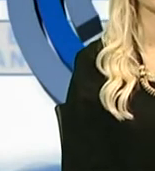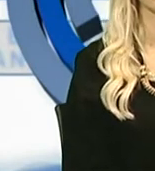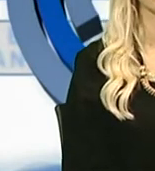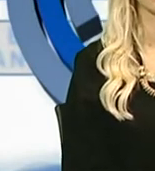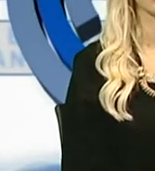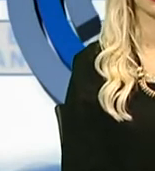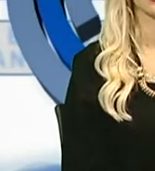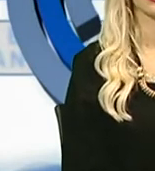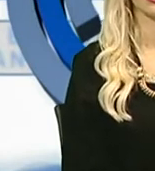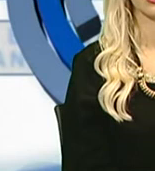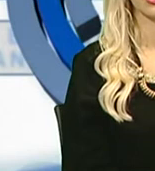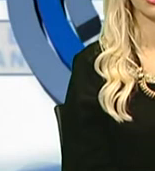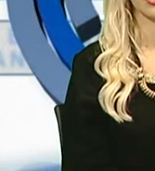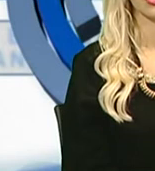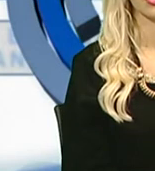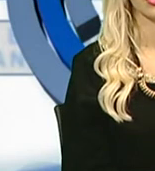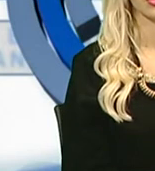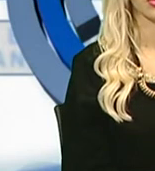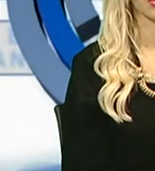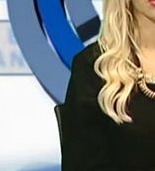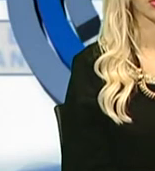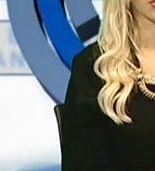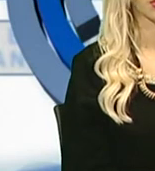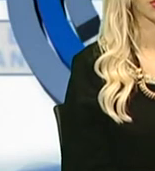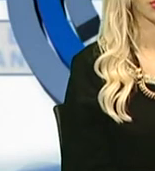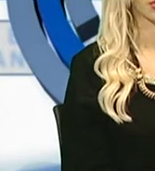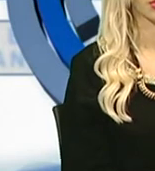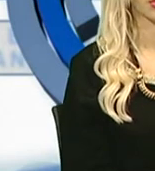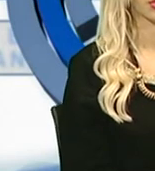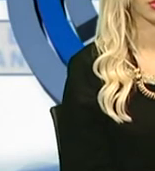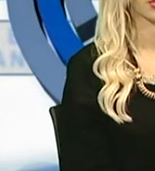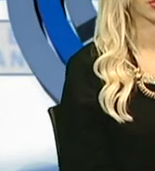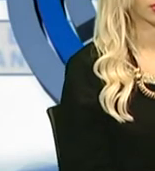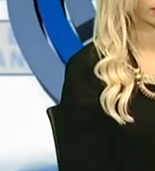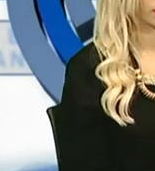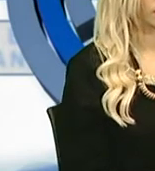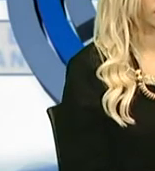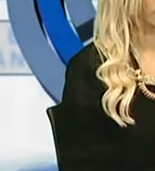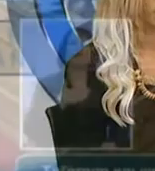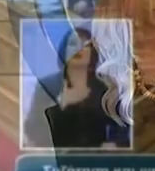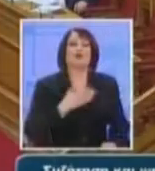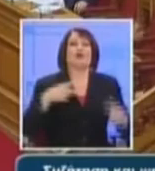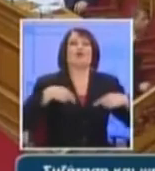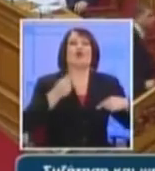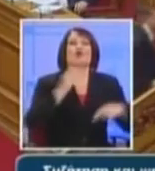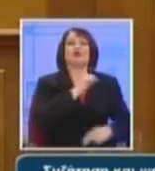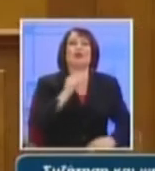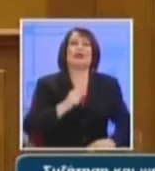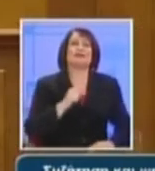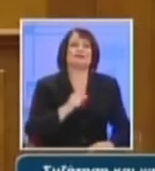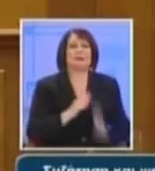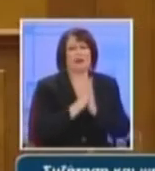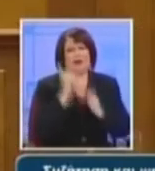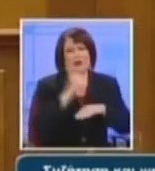ο ΣΥΡΙΖΑ, διερωτήθη ο Υπουργός Οικονομικών. Πάμε να δούμε το σχετικό απόσπασμα και επιστρέφουμε. Κυρίες και κύριοι βουλευτές,